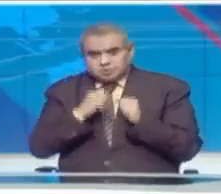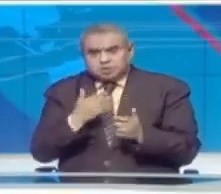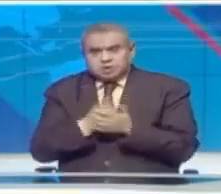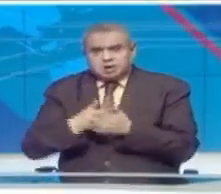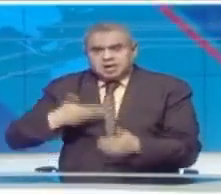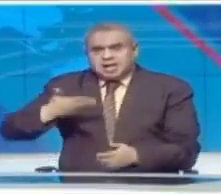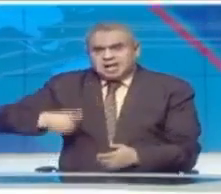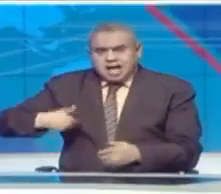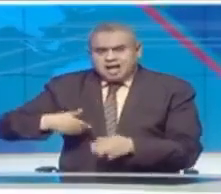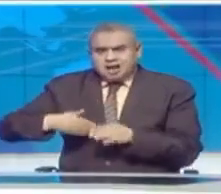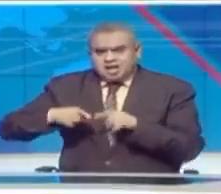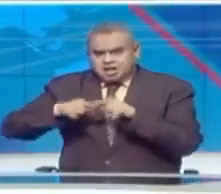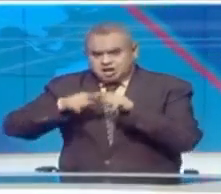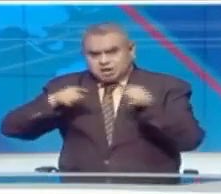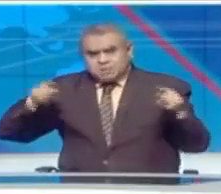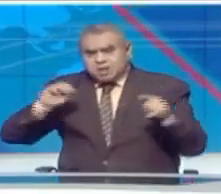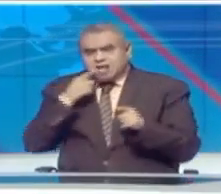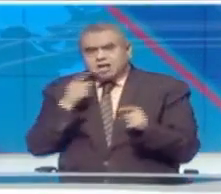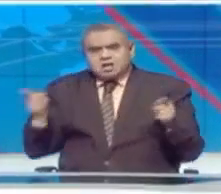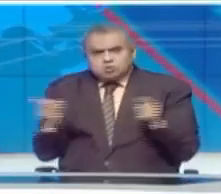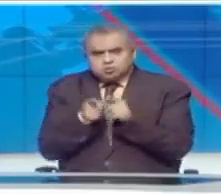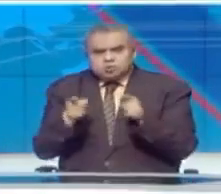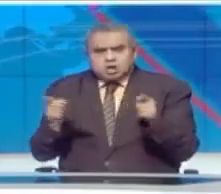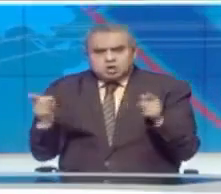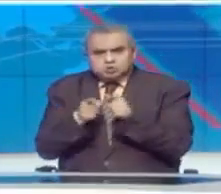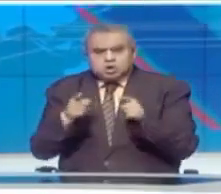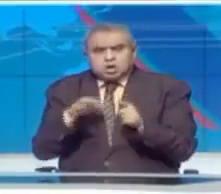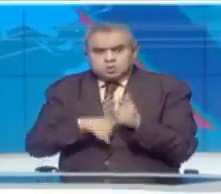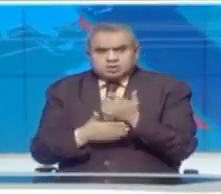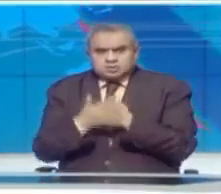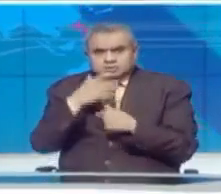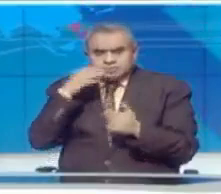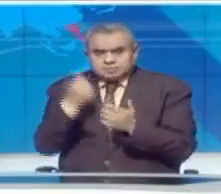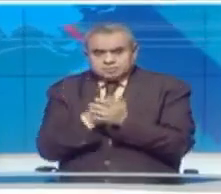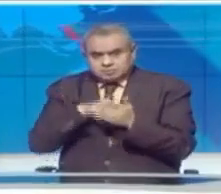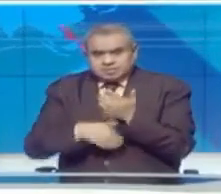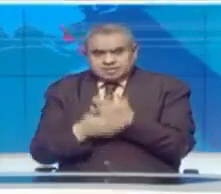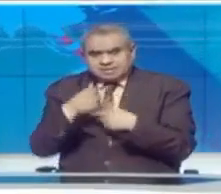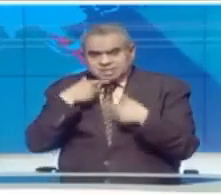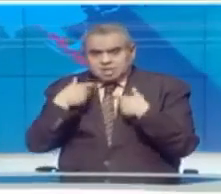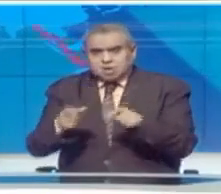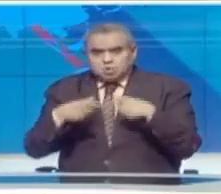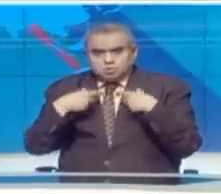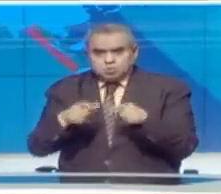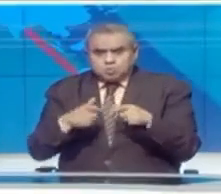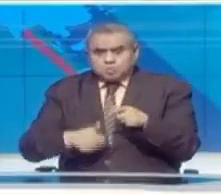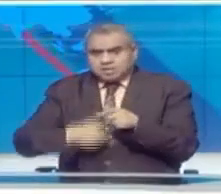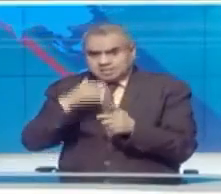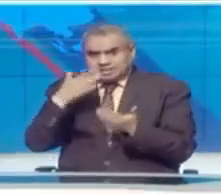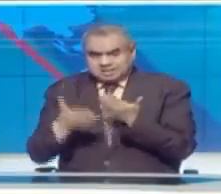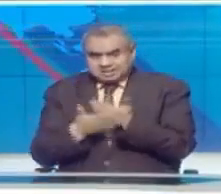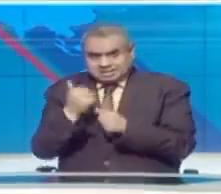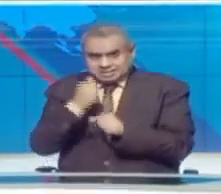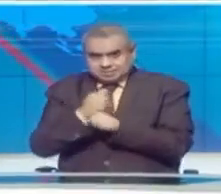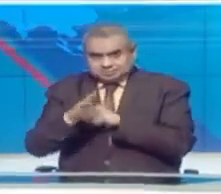الجرح والاصلاح وكده. لما بتعمل جراحة بتقنية حديثة باستخدام الالات الحديثة